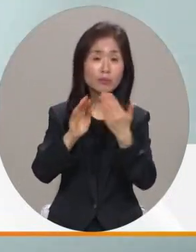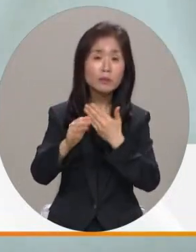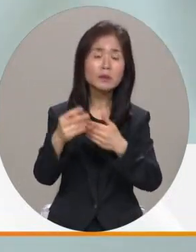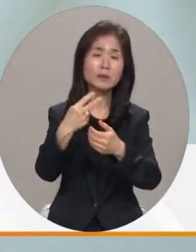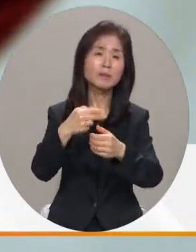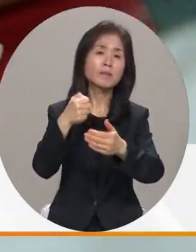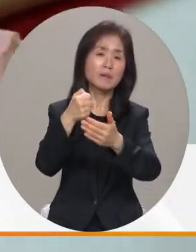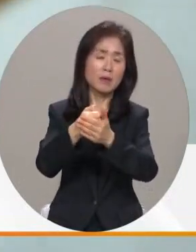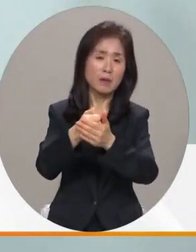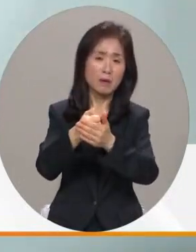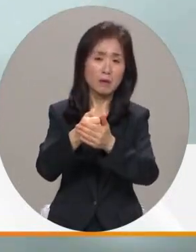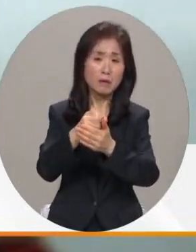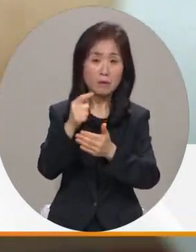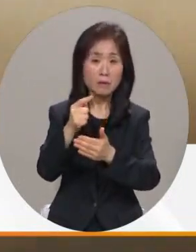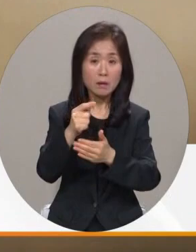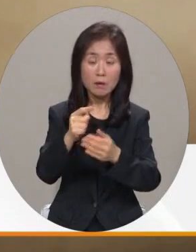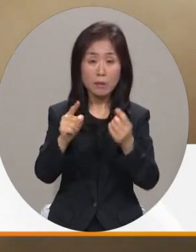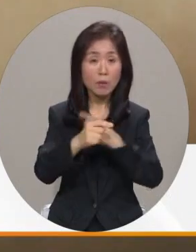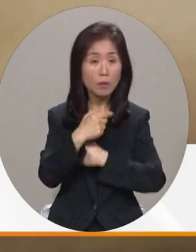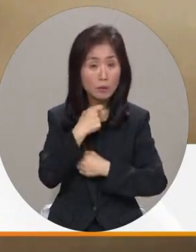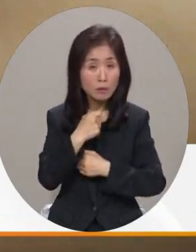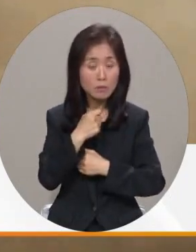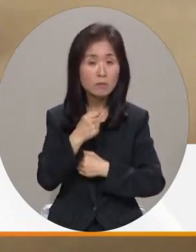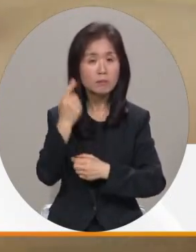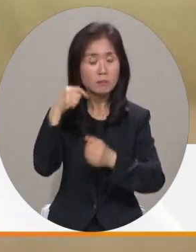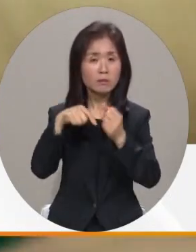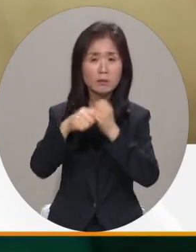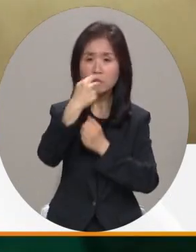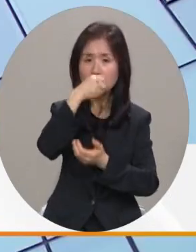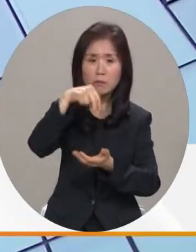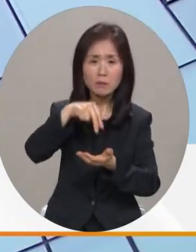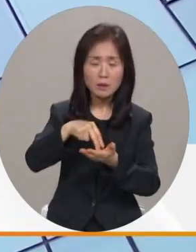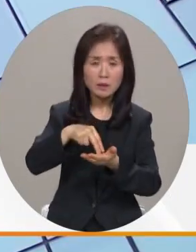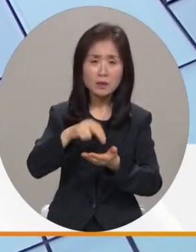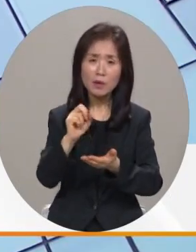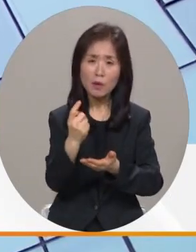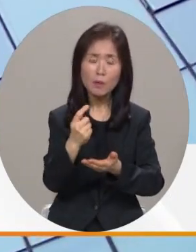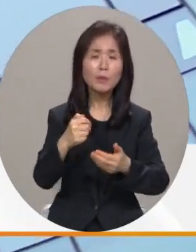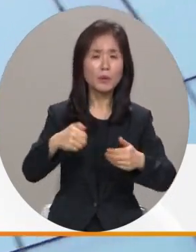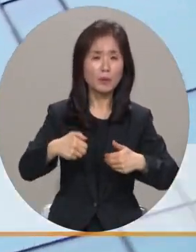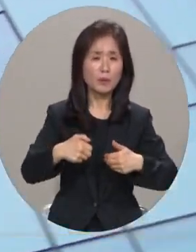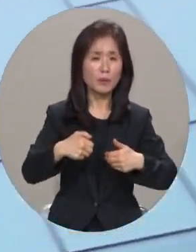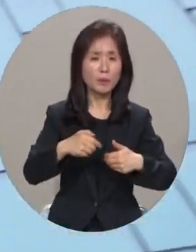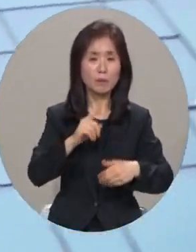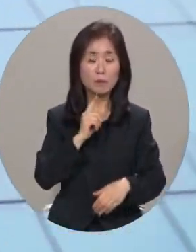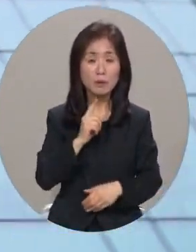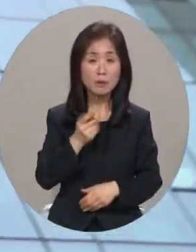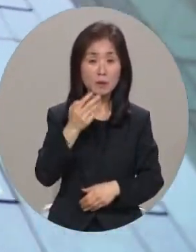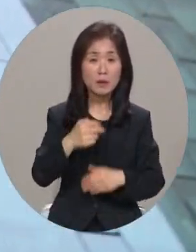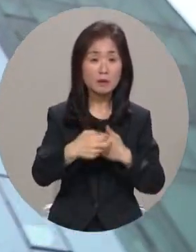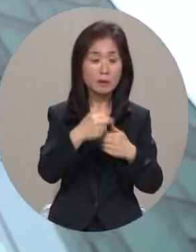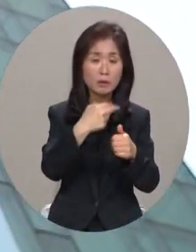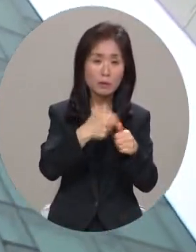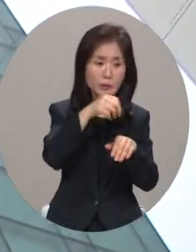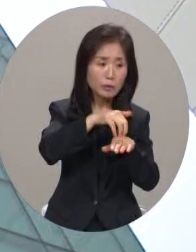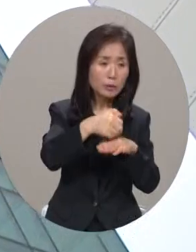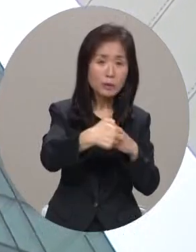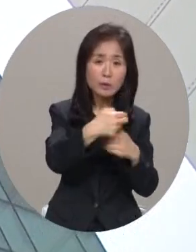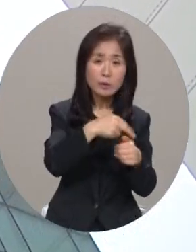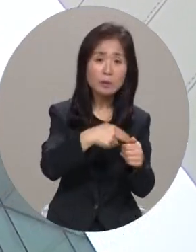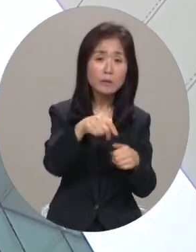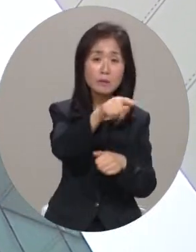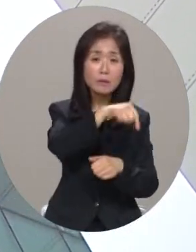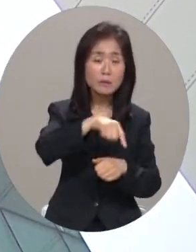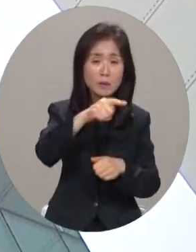바꾸려면 과학적 근거 토대로 나온 대안이 있어야 한다고 합니다 하지만 의욕에 대해서 엇박자가 나오고 있어 통일된